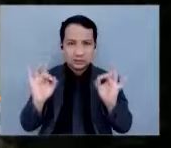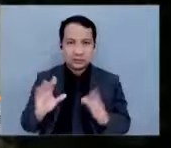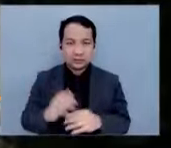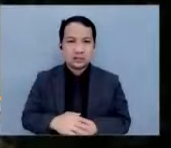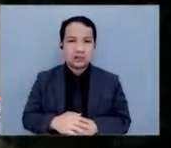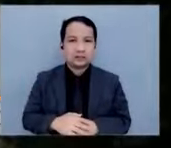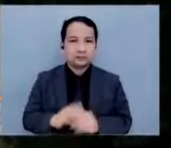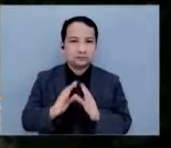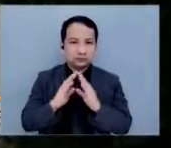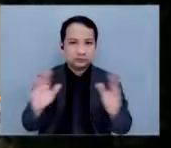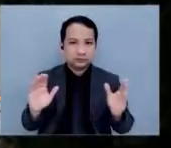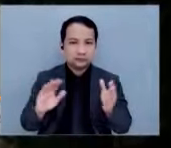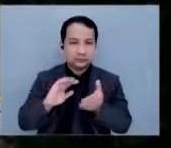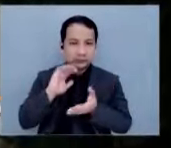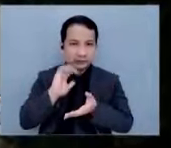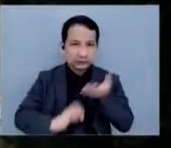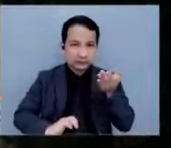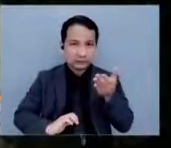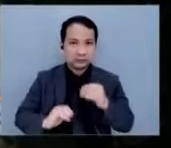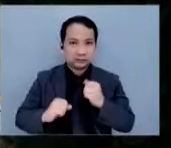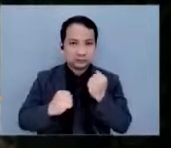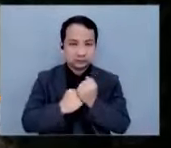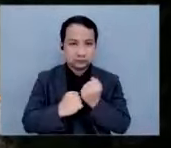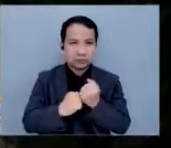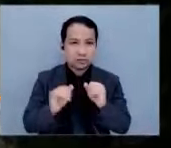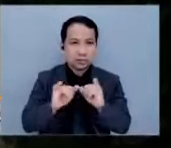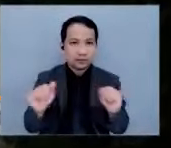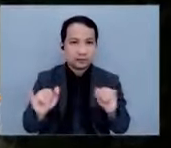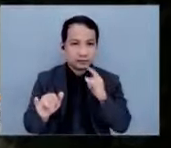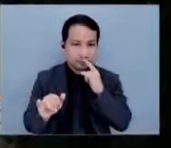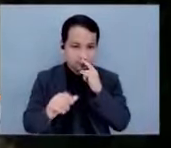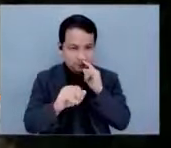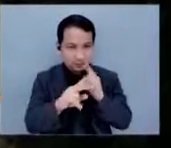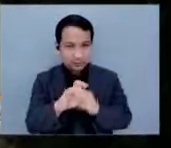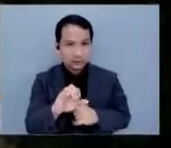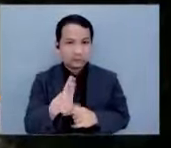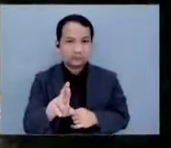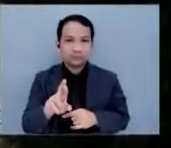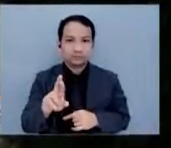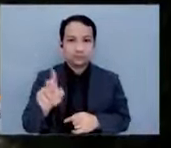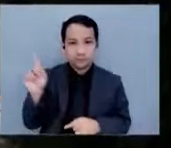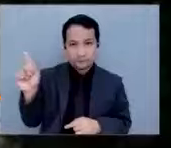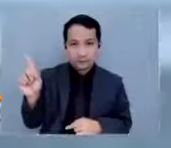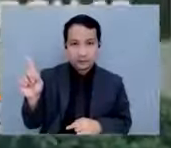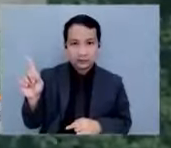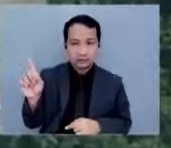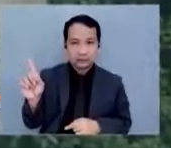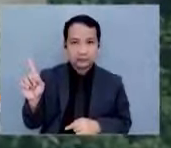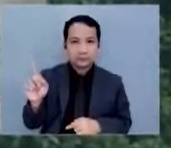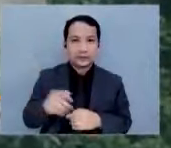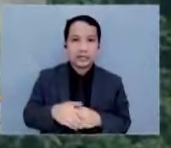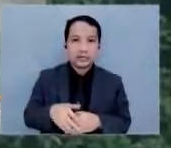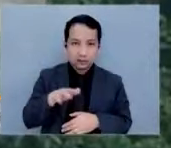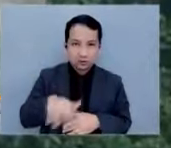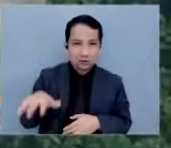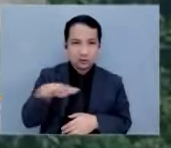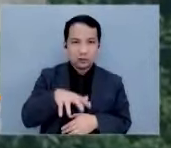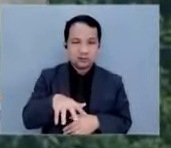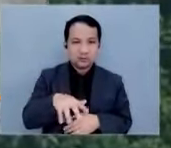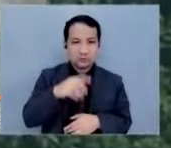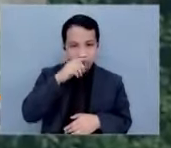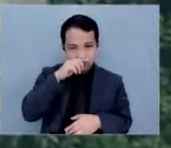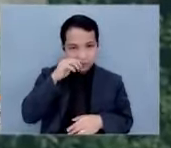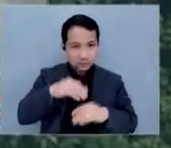ang natapyas sa supply. Ganyan din ang sitwasyon sa San Roque, Pantabangan, Magat at Caliraya Dams. Sa Angat Dam na siyang